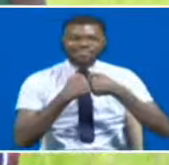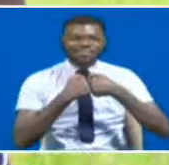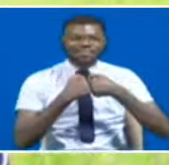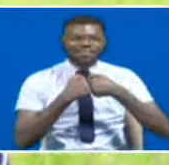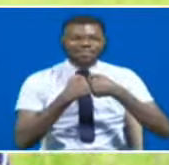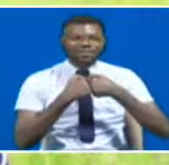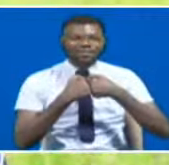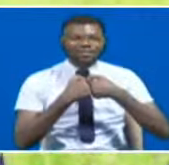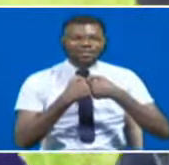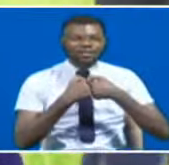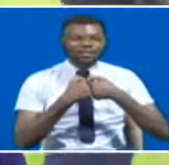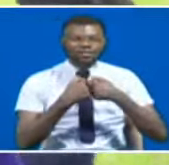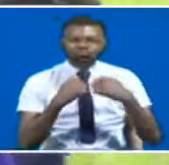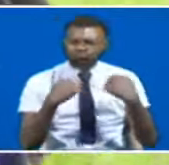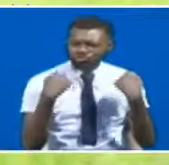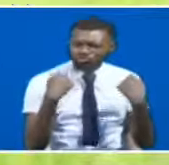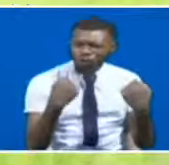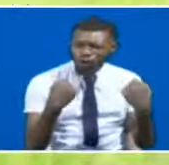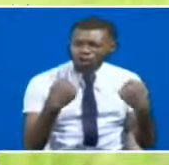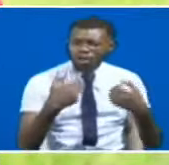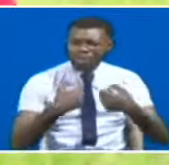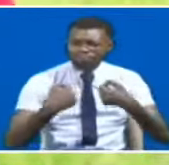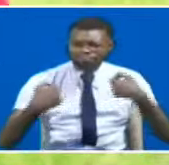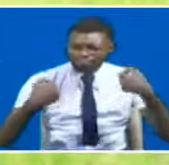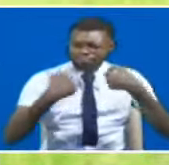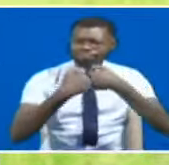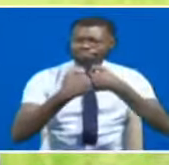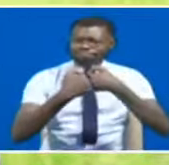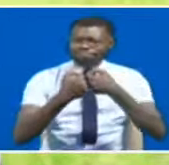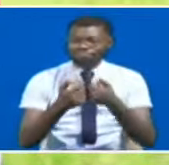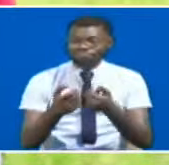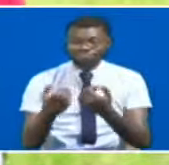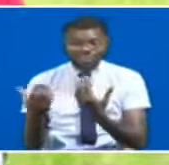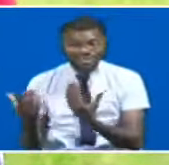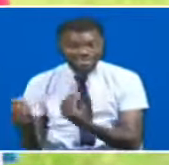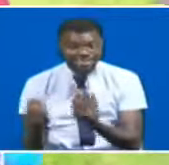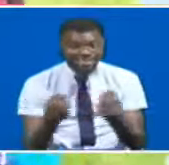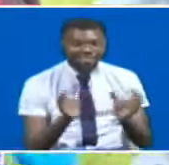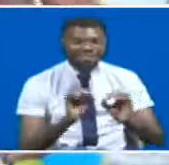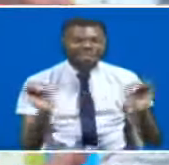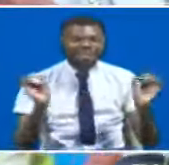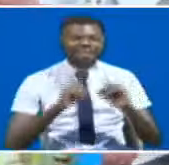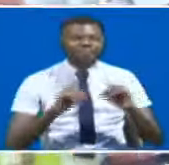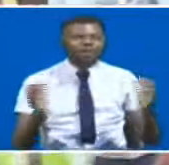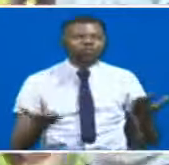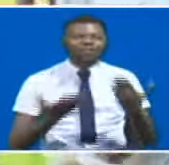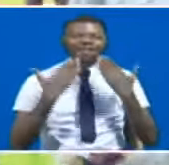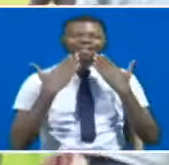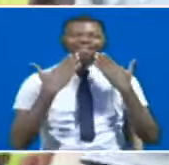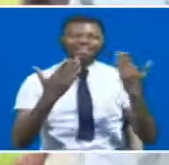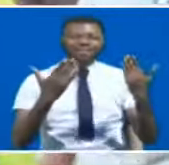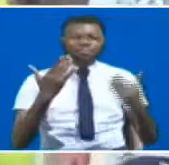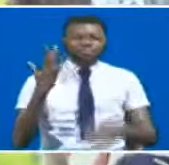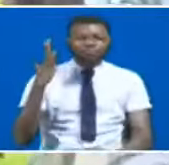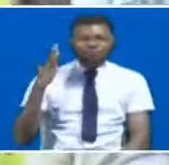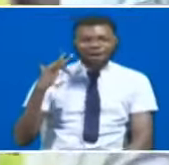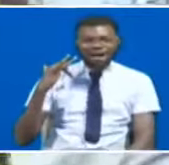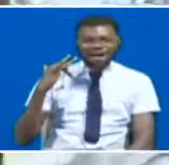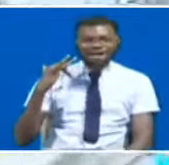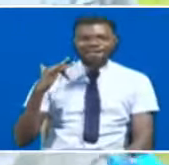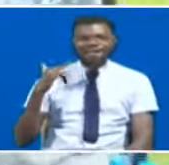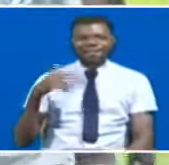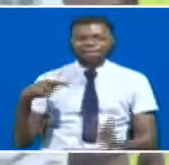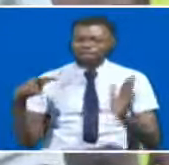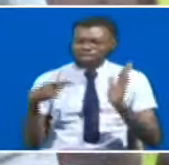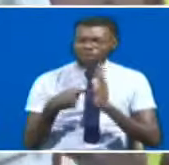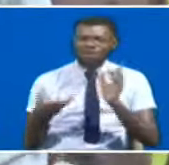hiyo nguvu ya kupambana. Haijakuwa game rahisi, but tunashukuru juu tume manage kupata maximum